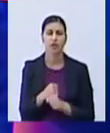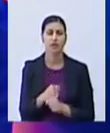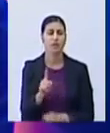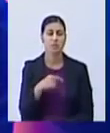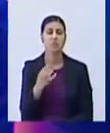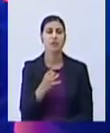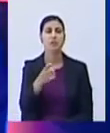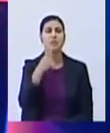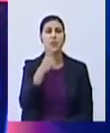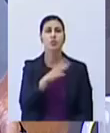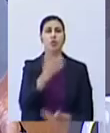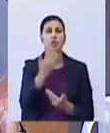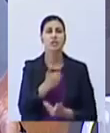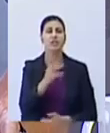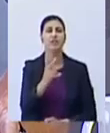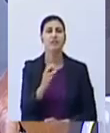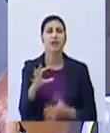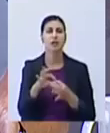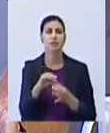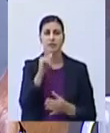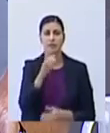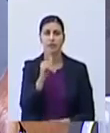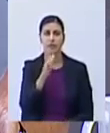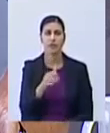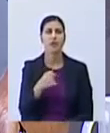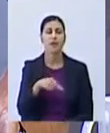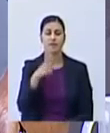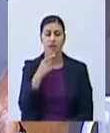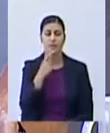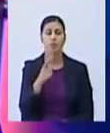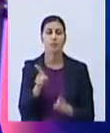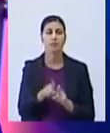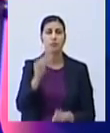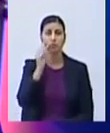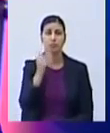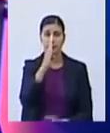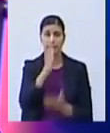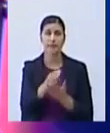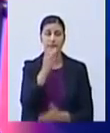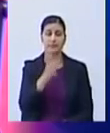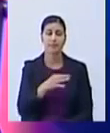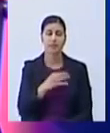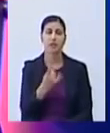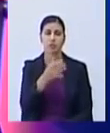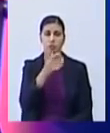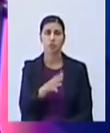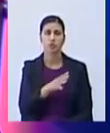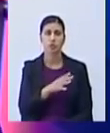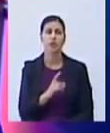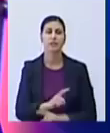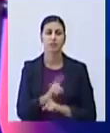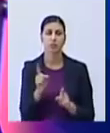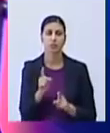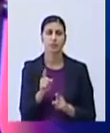რომ მე მაინტერესებს თქვენ მისმეთ კითხვას, მაგრამ ვისთან ასოცირდებით? მე ამ შემთხვევაში გეუბნებით იმ მოსაზრებას, რომელიც ერთ დროს იყო განსაკუთრებით,